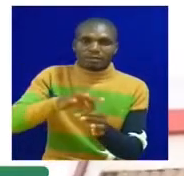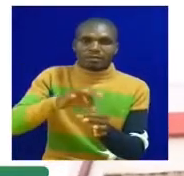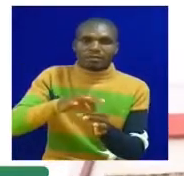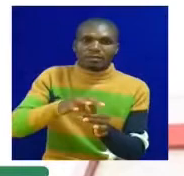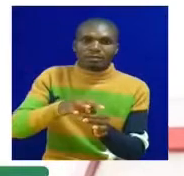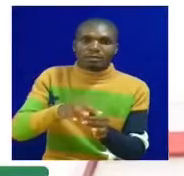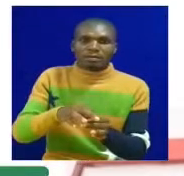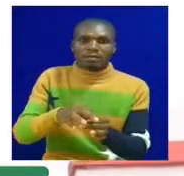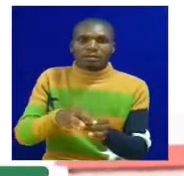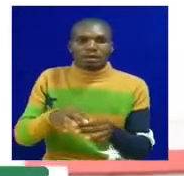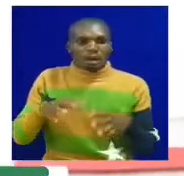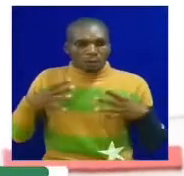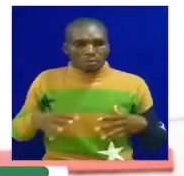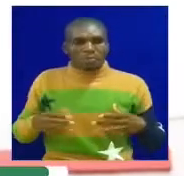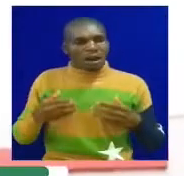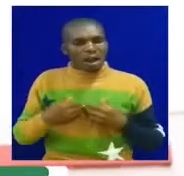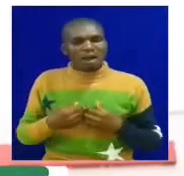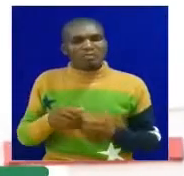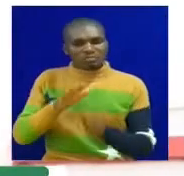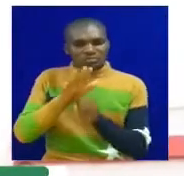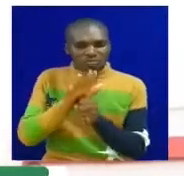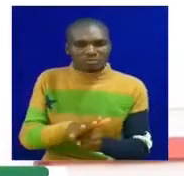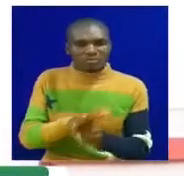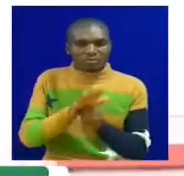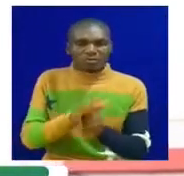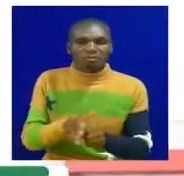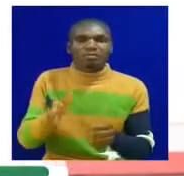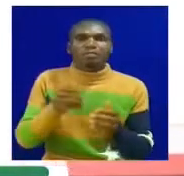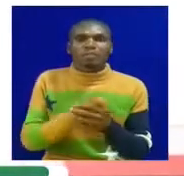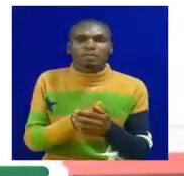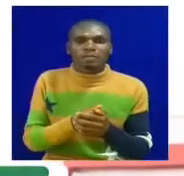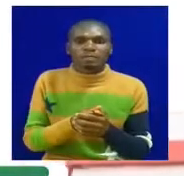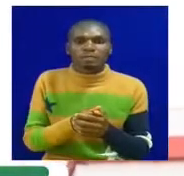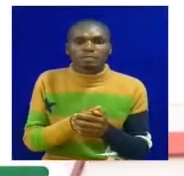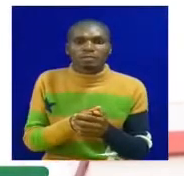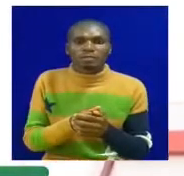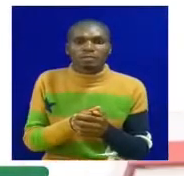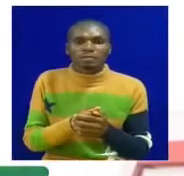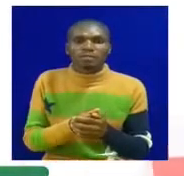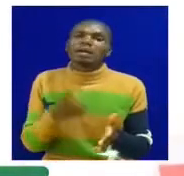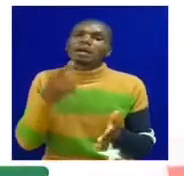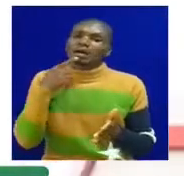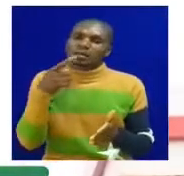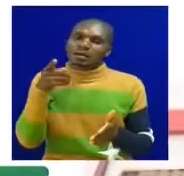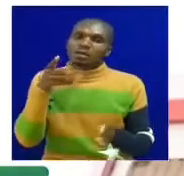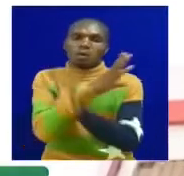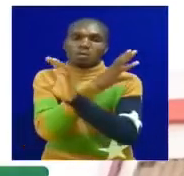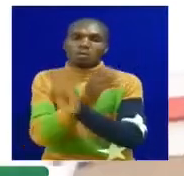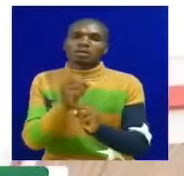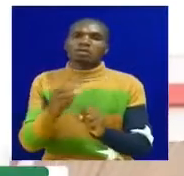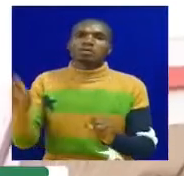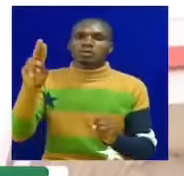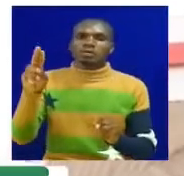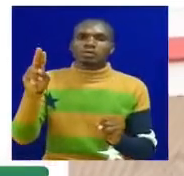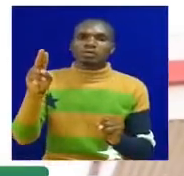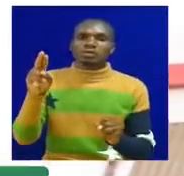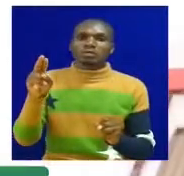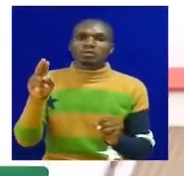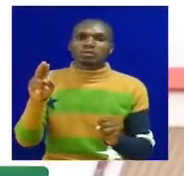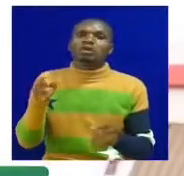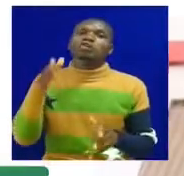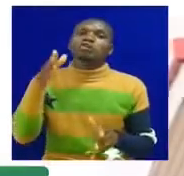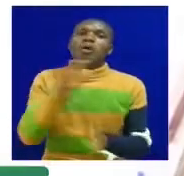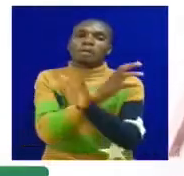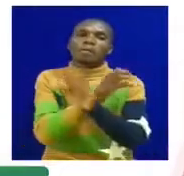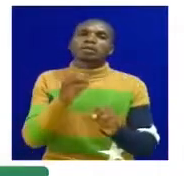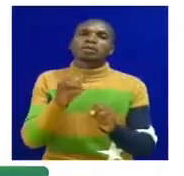wameanza kumpaka matope. Hata rais wa nchi tunataka kuambia Uhuru Kenyatta. Wewe ni rais wa